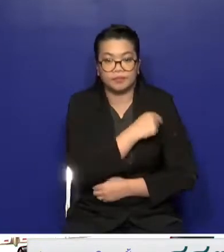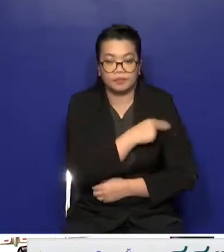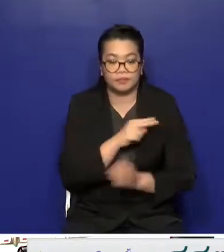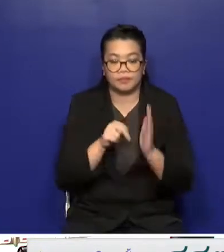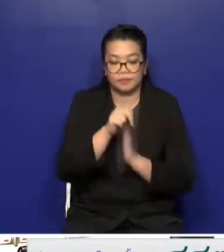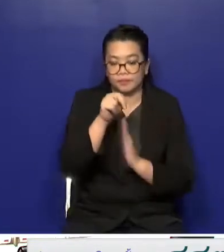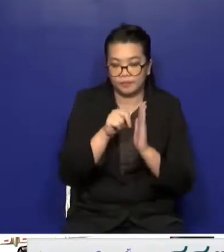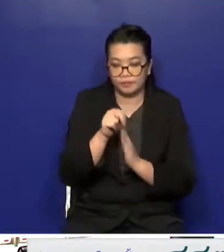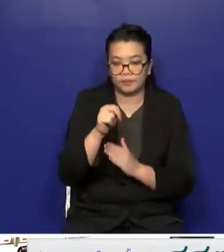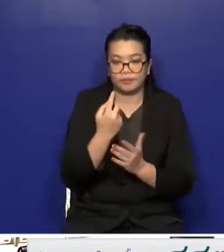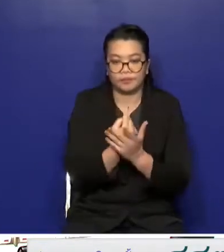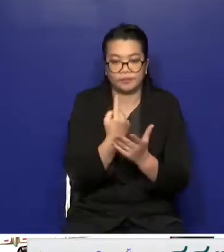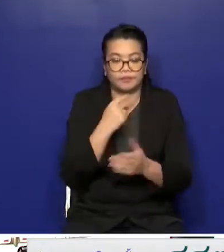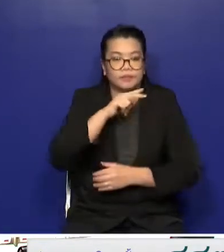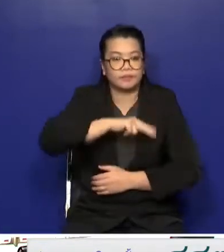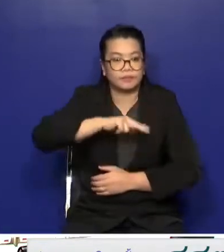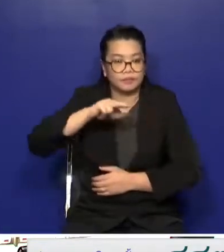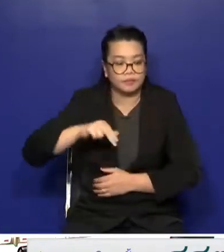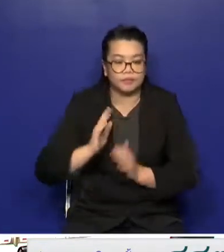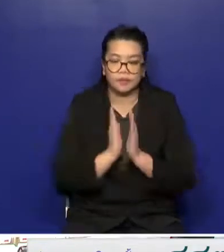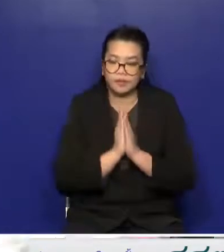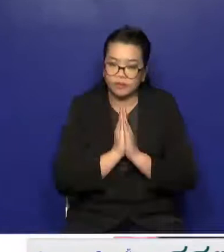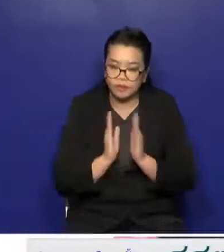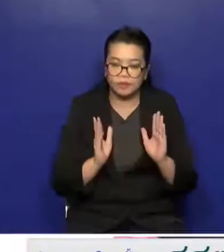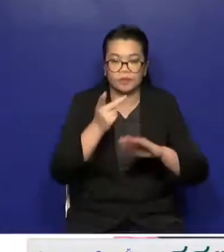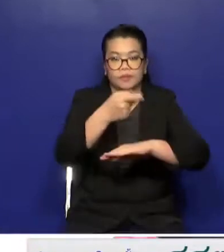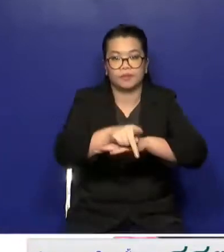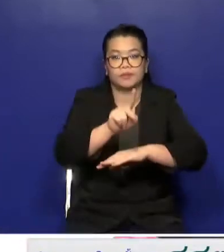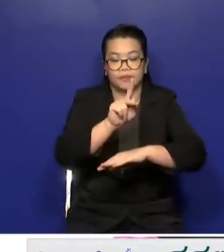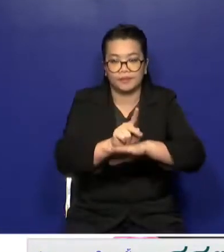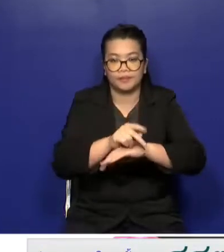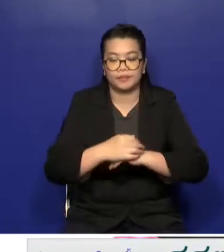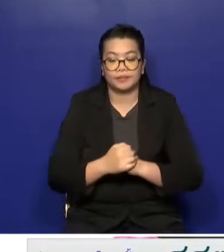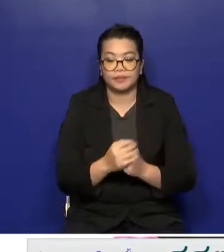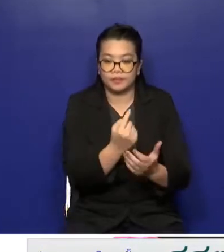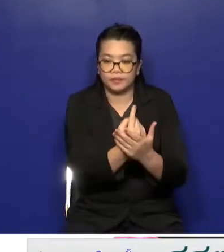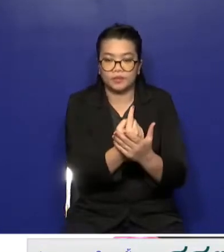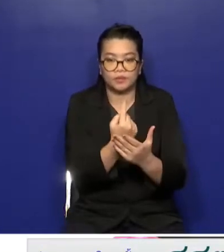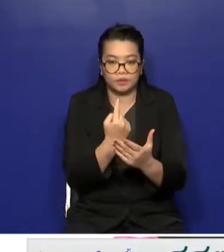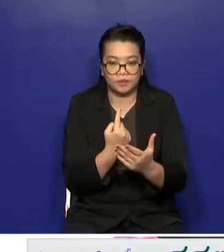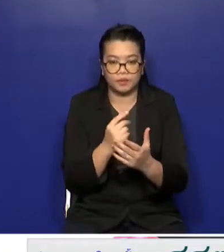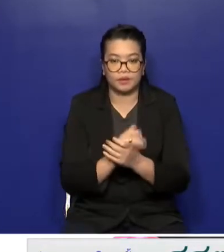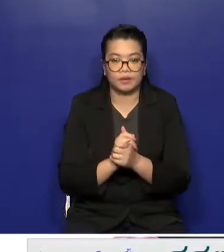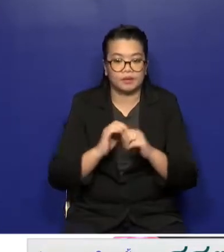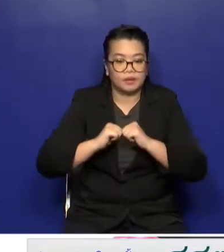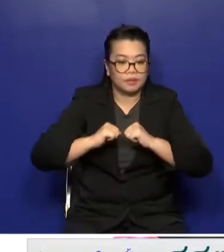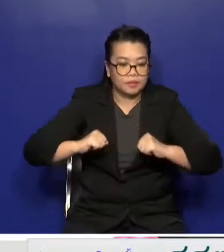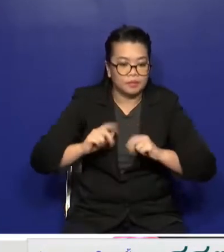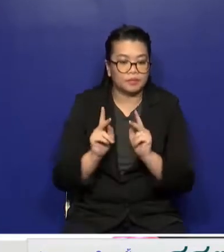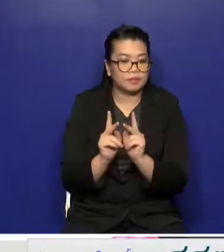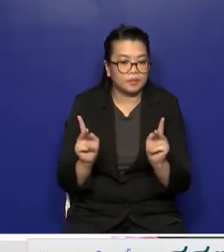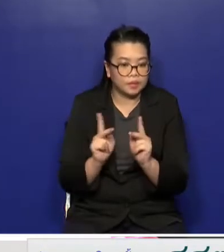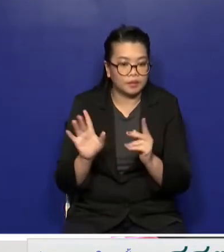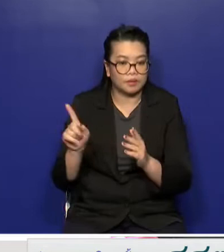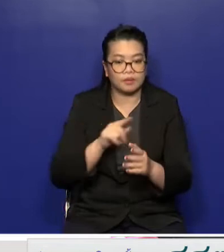พักเพื่อไทยต้องกับกคณธรธานและก็ทางผู้แทนของสำนงงครงกกลึกตงท